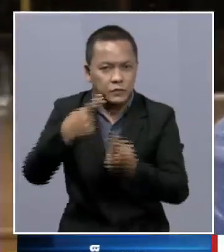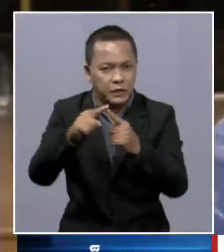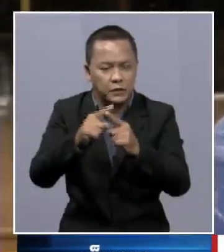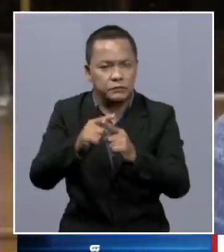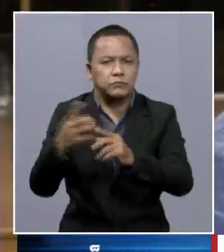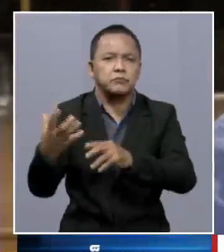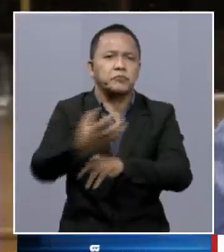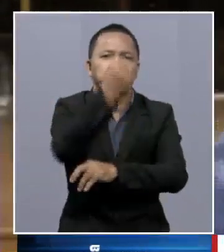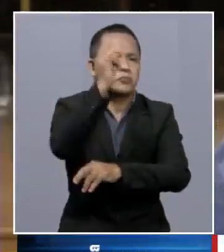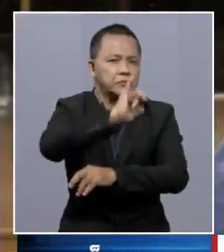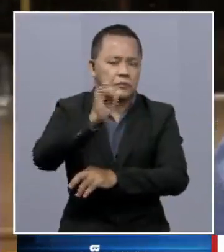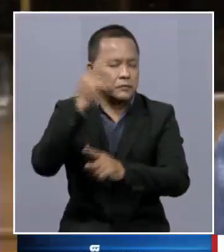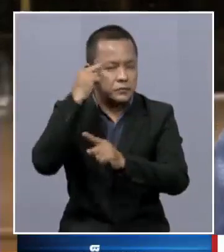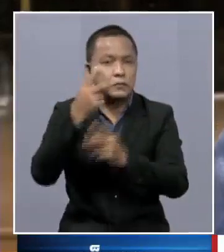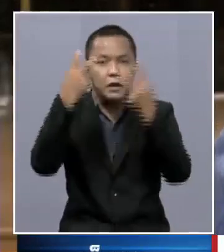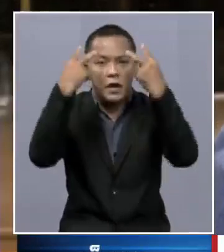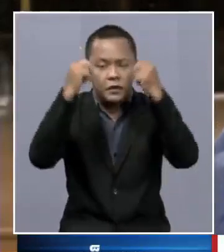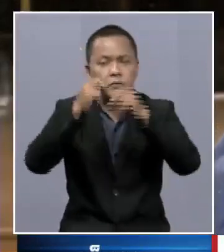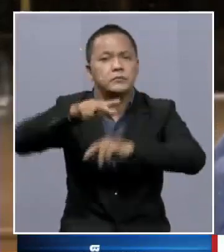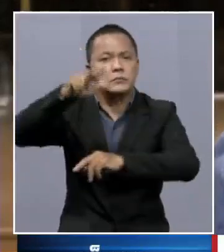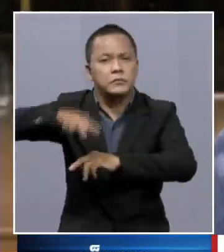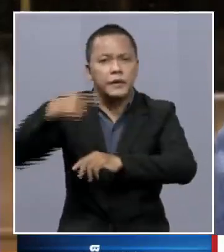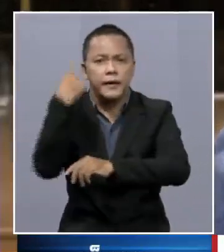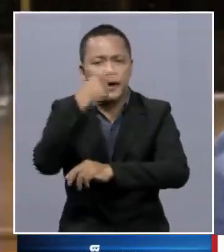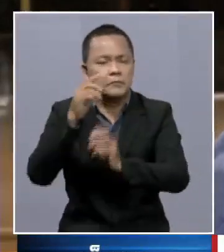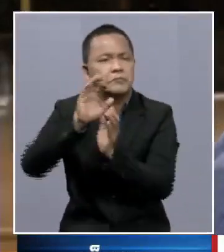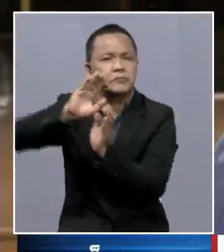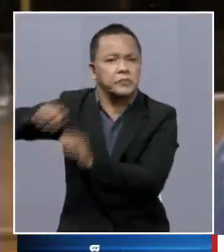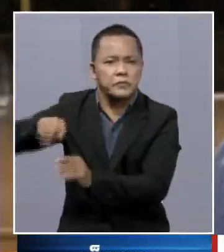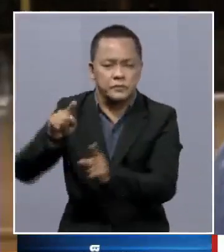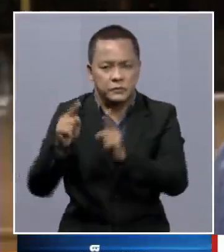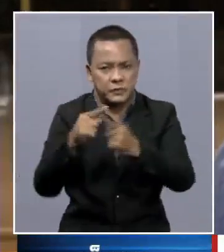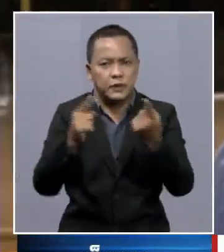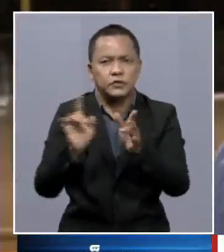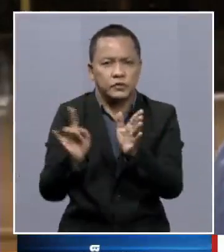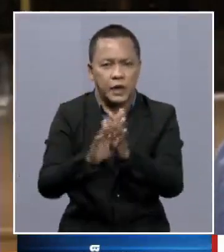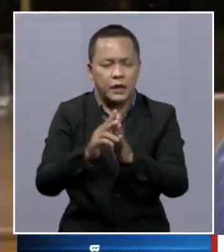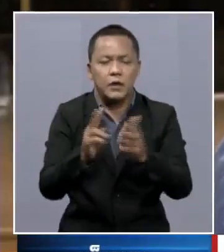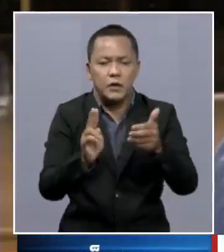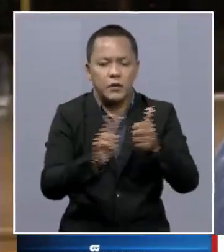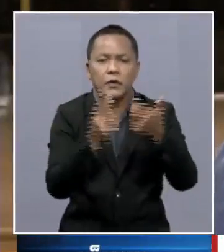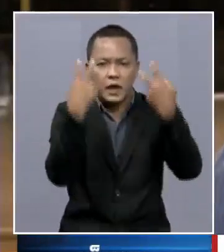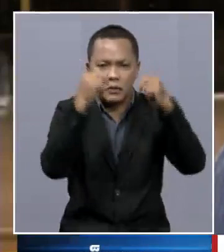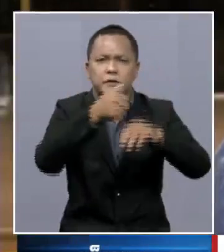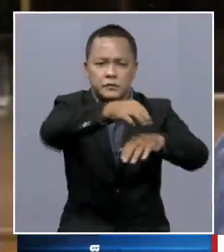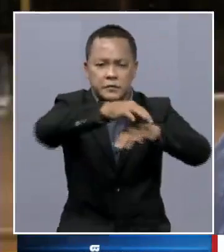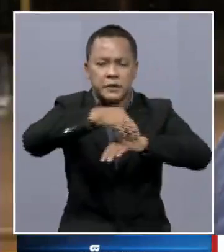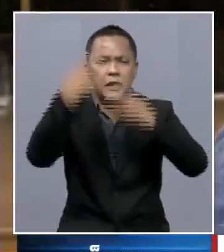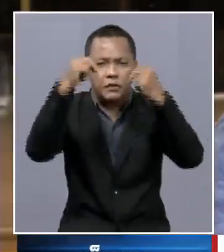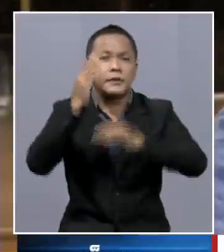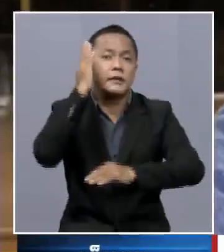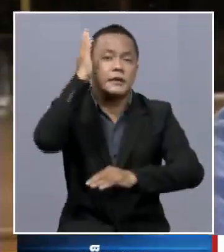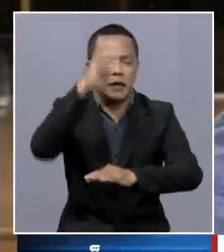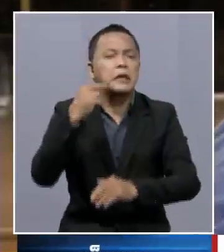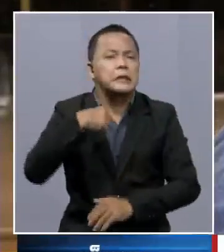กไมถงขน Landslightแล้ว Candidate Niyok ของเพื่ไทย เป็ใครไม่สำคัญนะครัเพรสุท้าย Big Bomb จะได้เป็ Niyokอาจารก็เลย